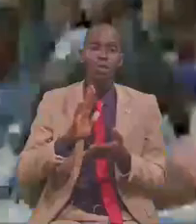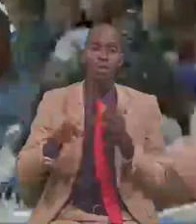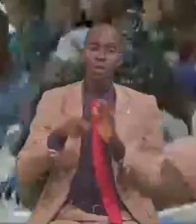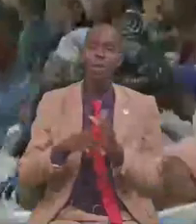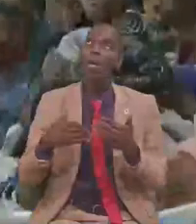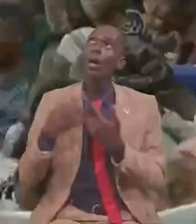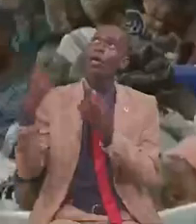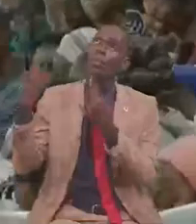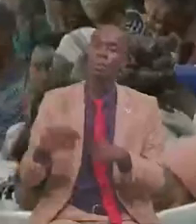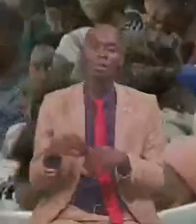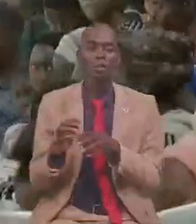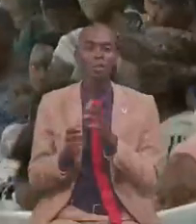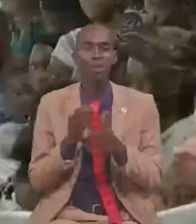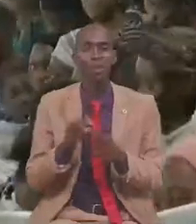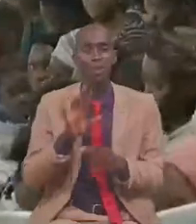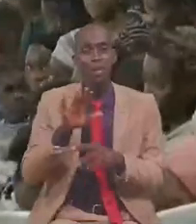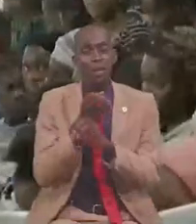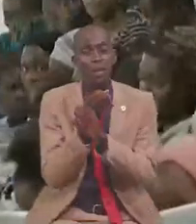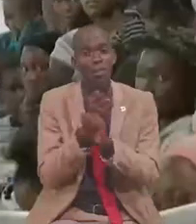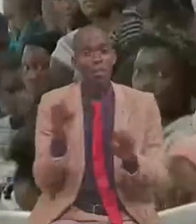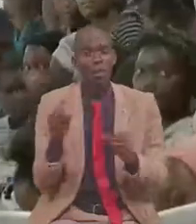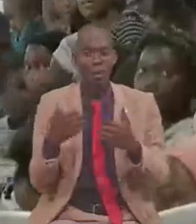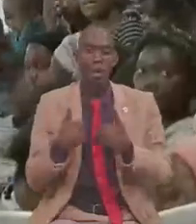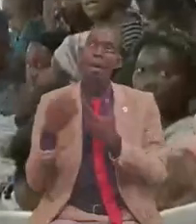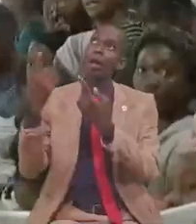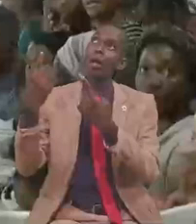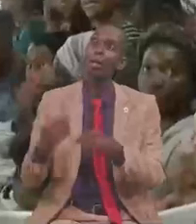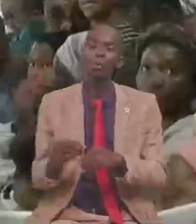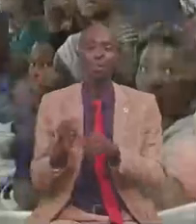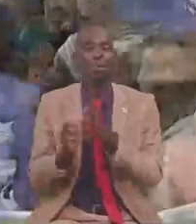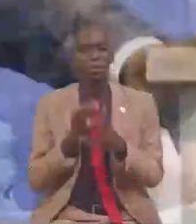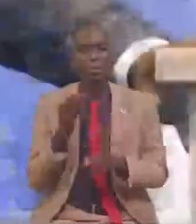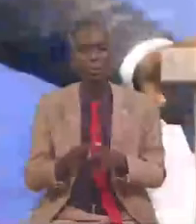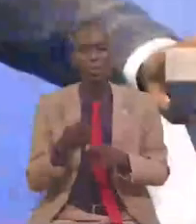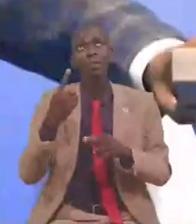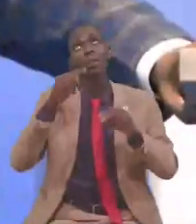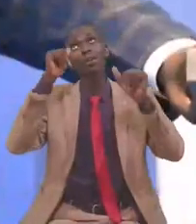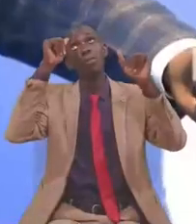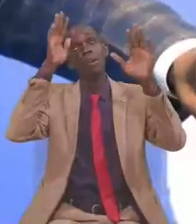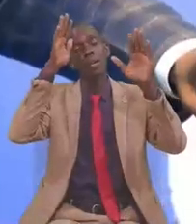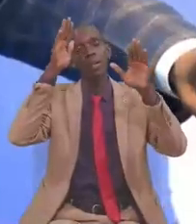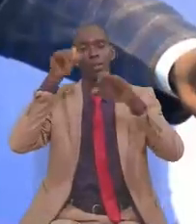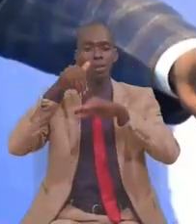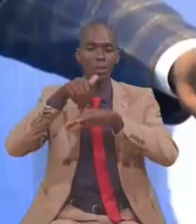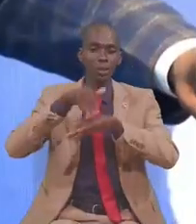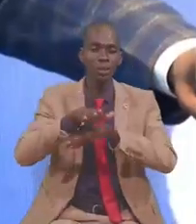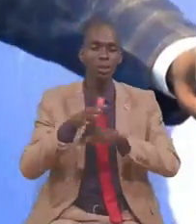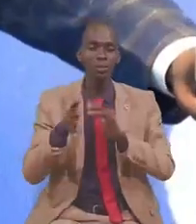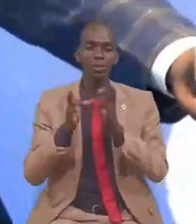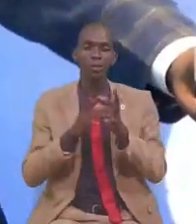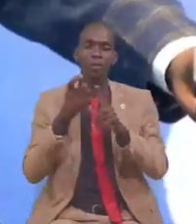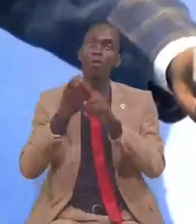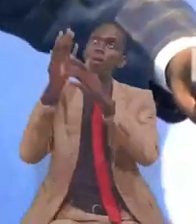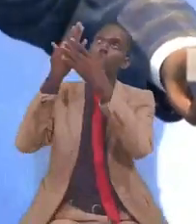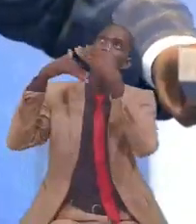Votre salut est là, le Père. l'a envoyé depuis le ciel,